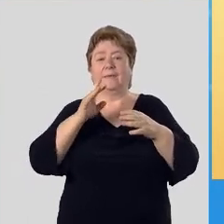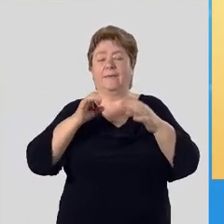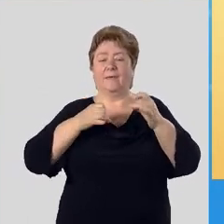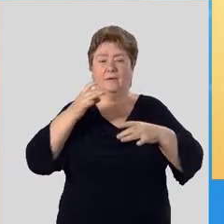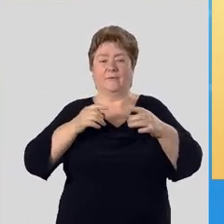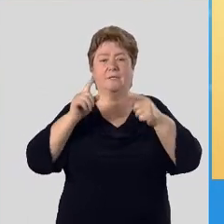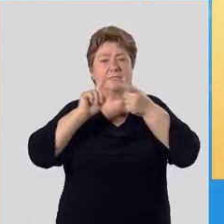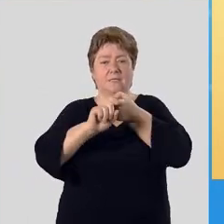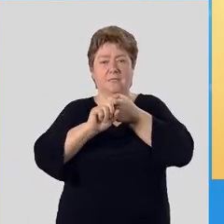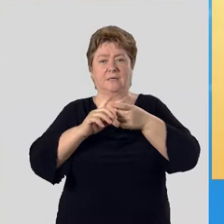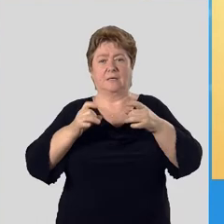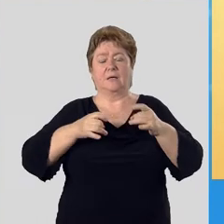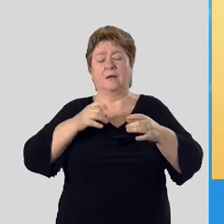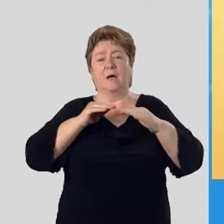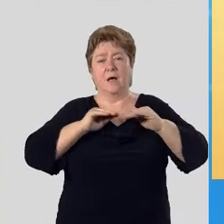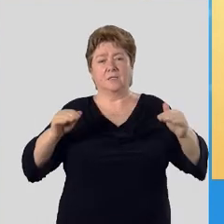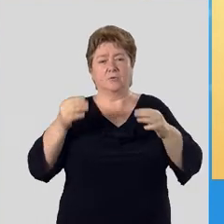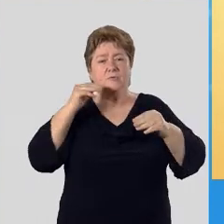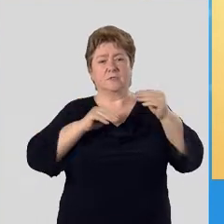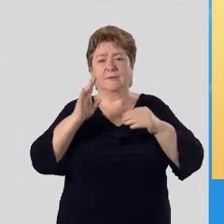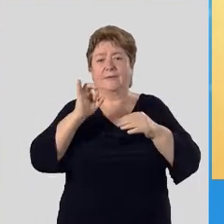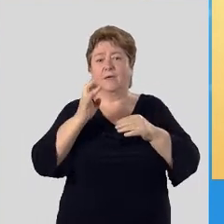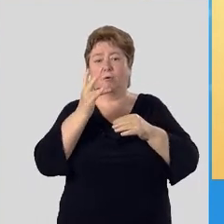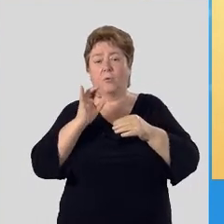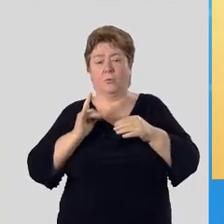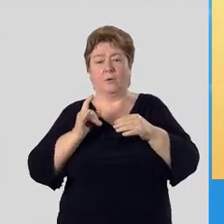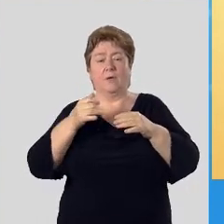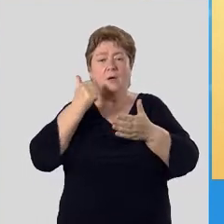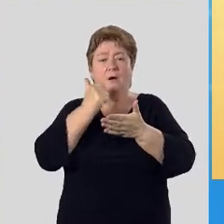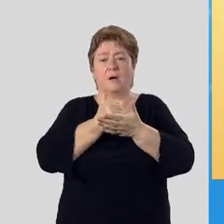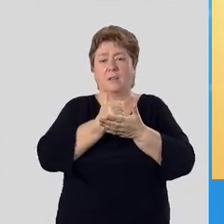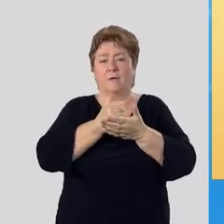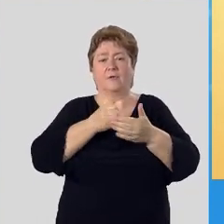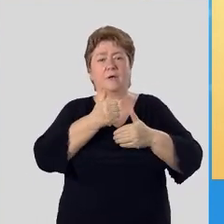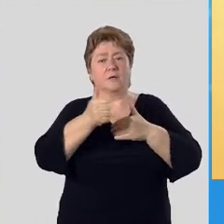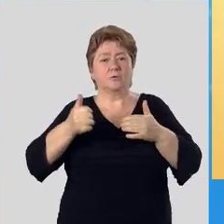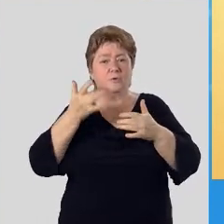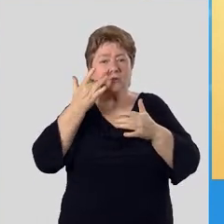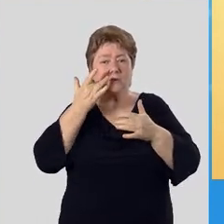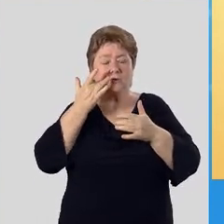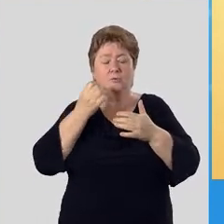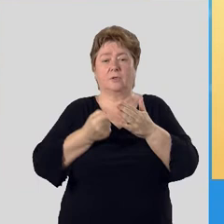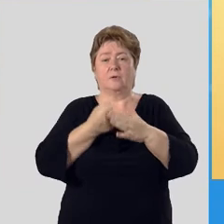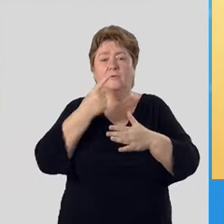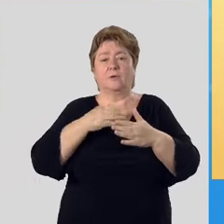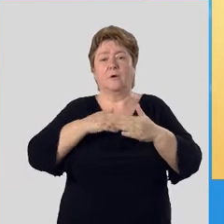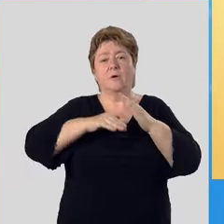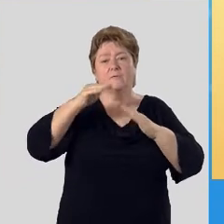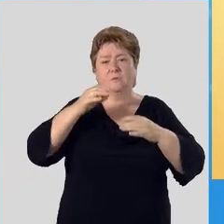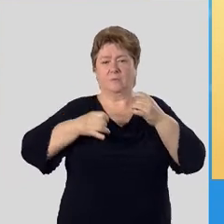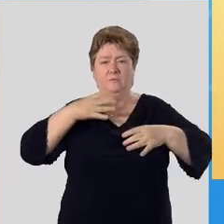Основу нервной ткани составляют нейроны, главной особенностью которых является